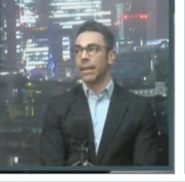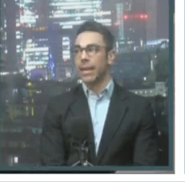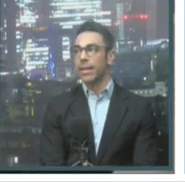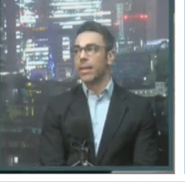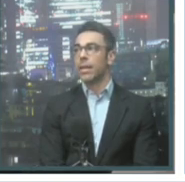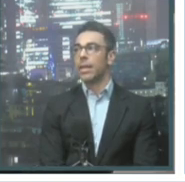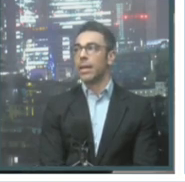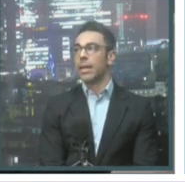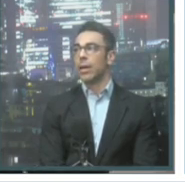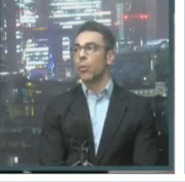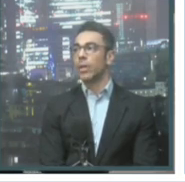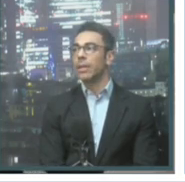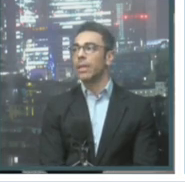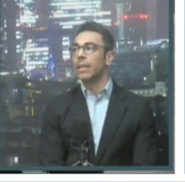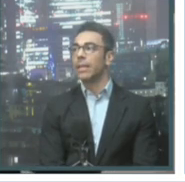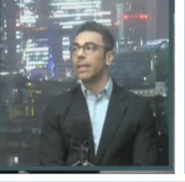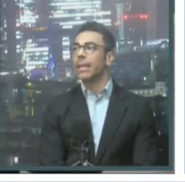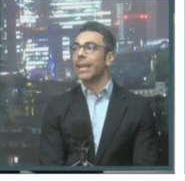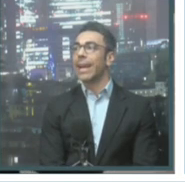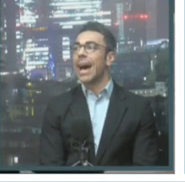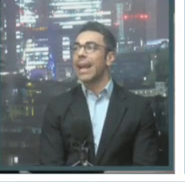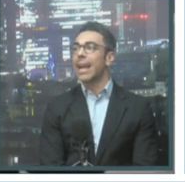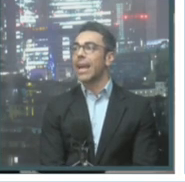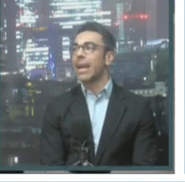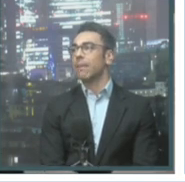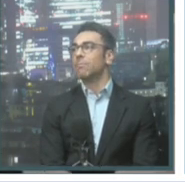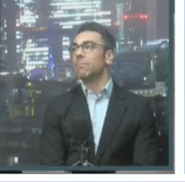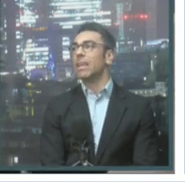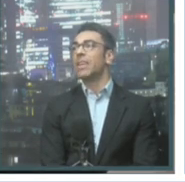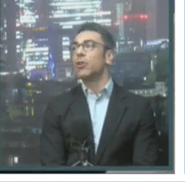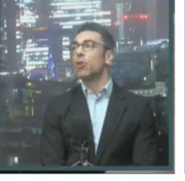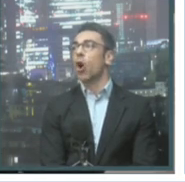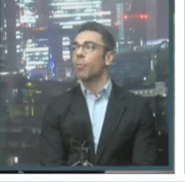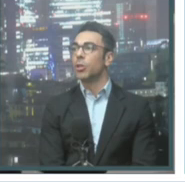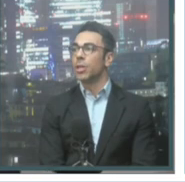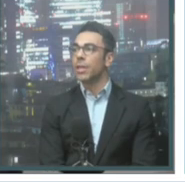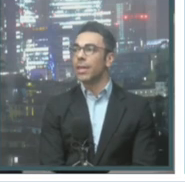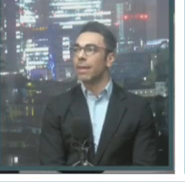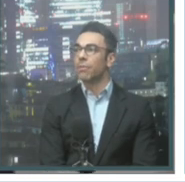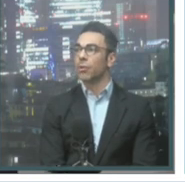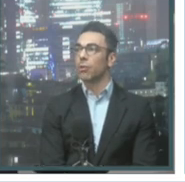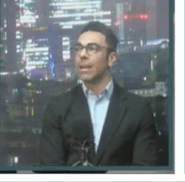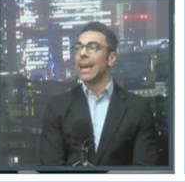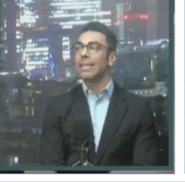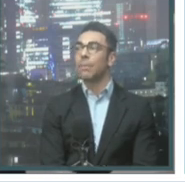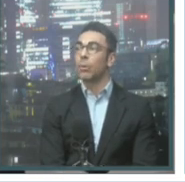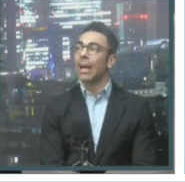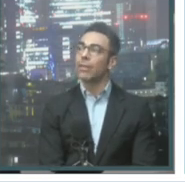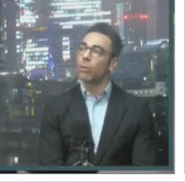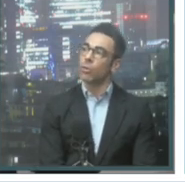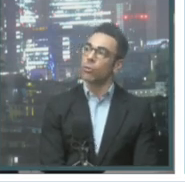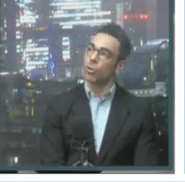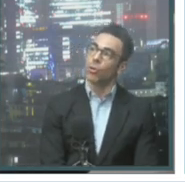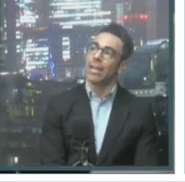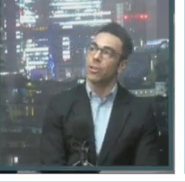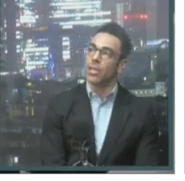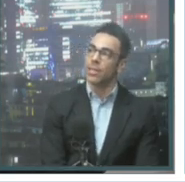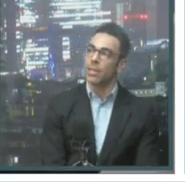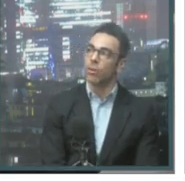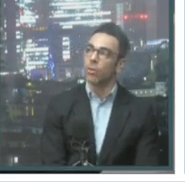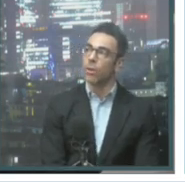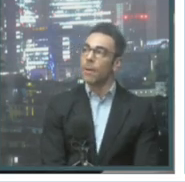riflettere quindi di creare dei video comici che fossero legati più che altro al discorso